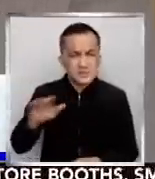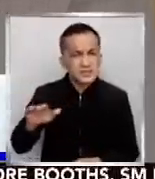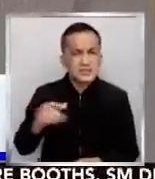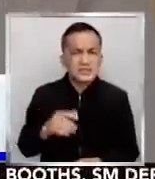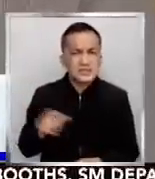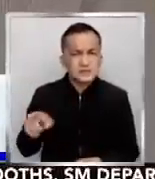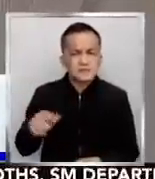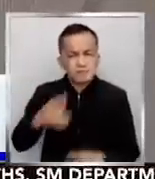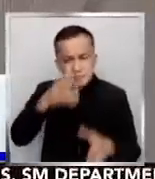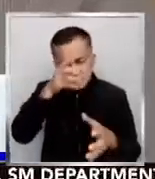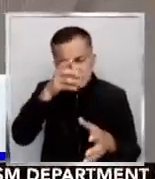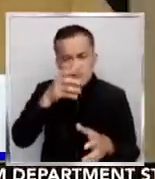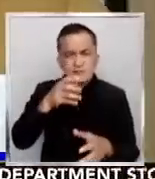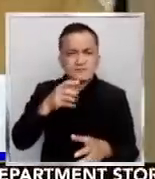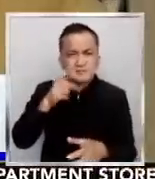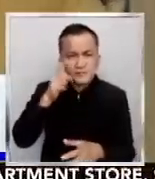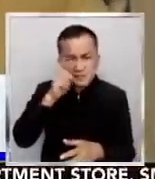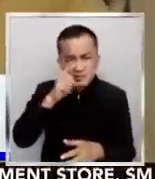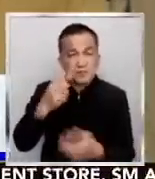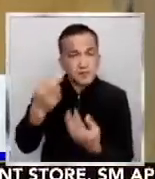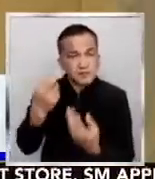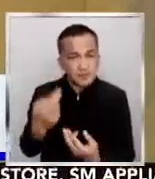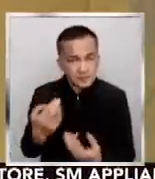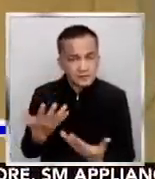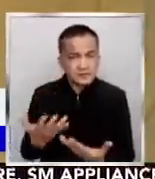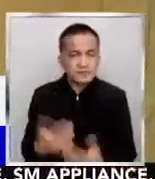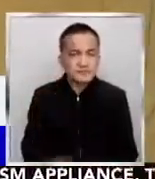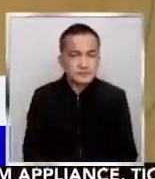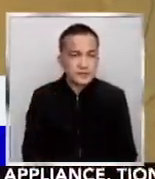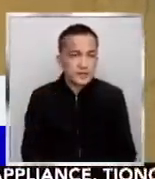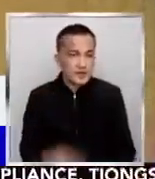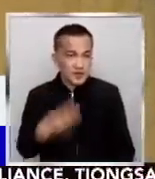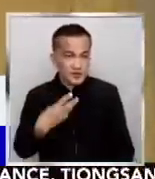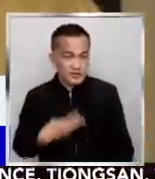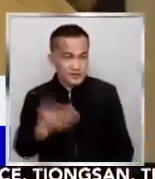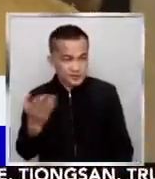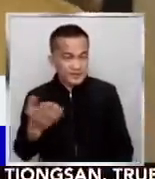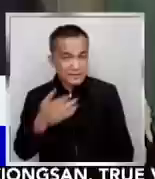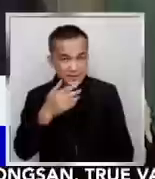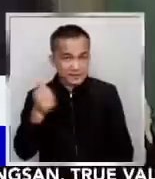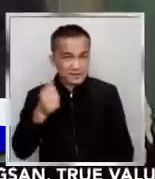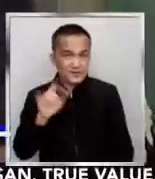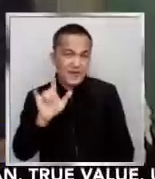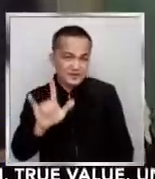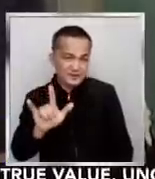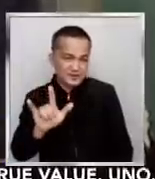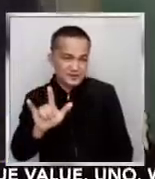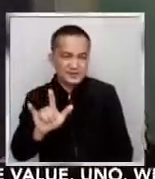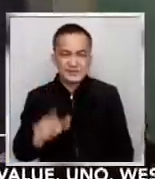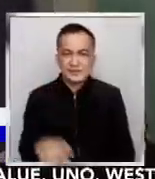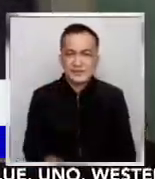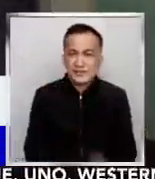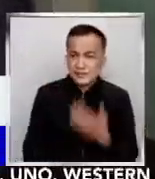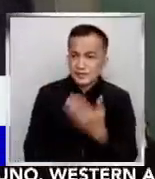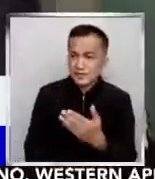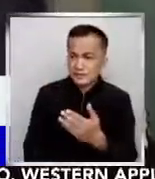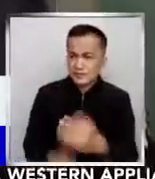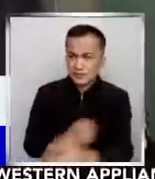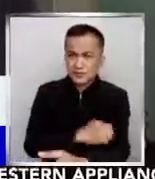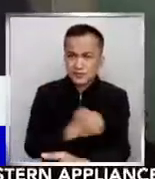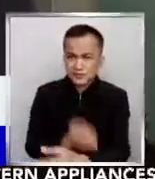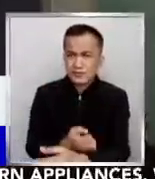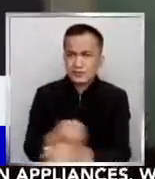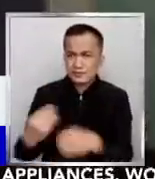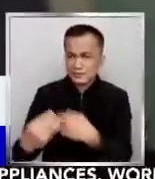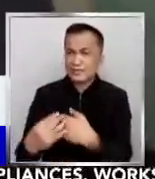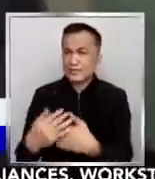talented, napakamagalang. We wish you all the best and we love you. Thank you for your energy. Sobrang contagious niya and